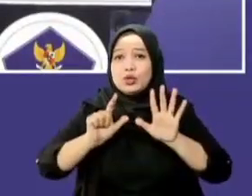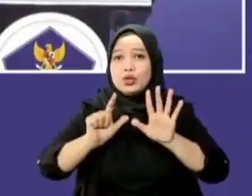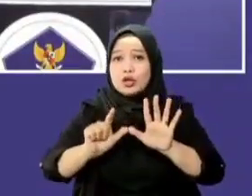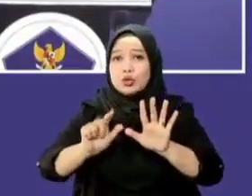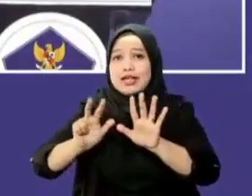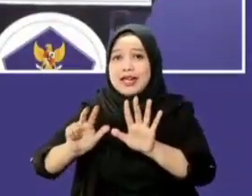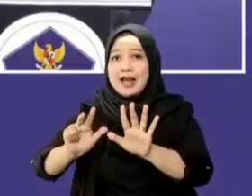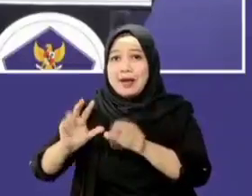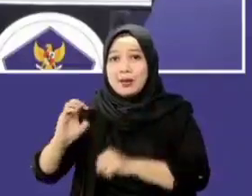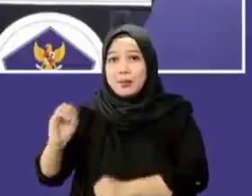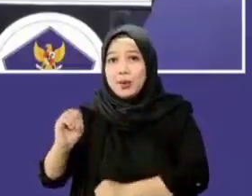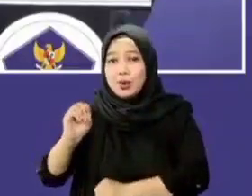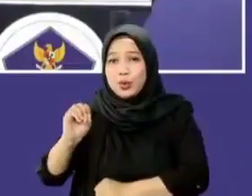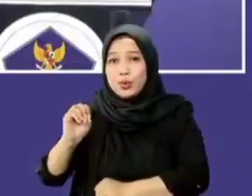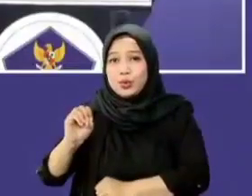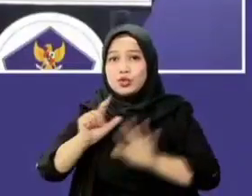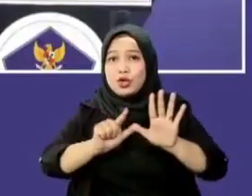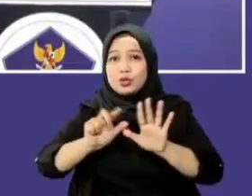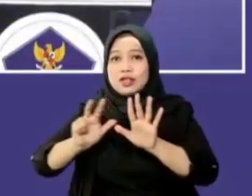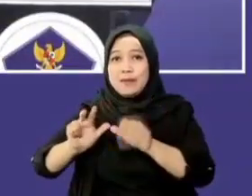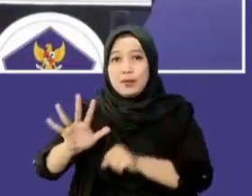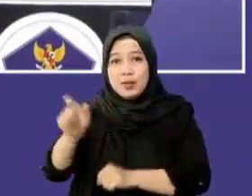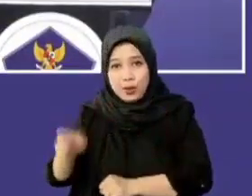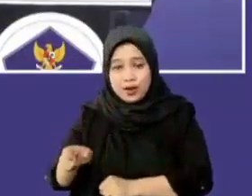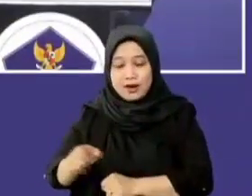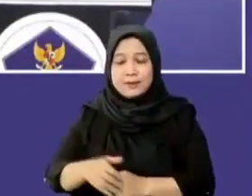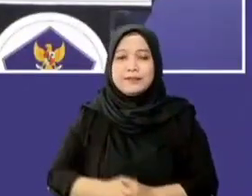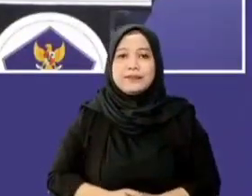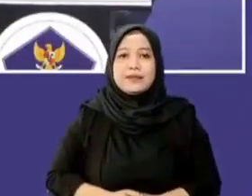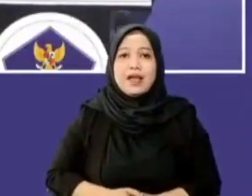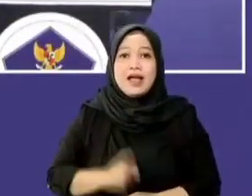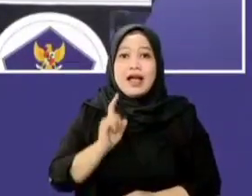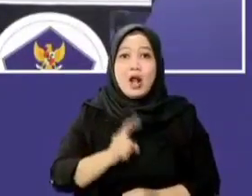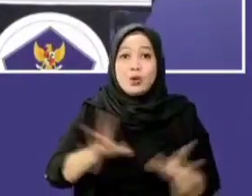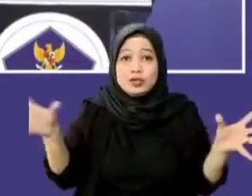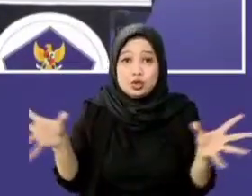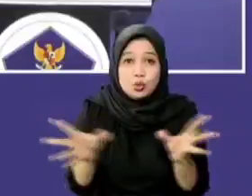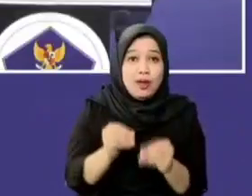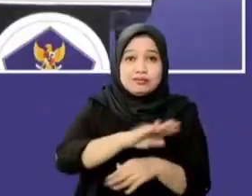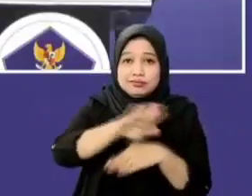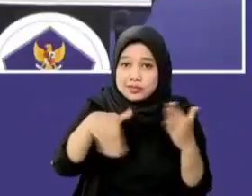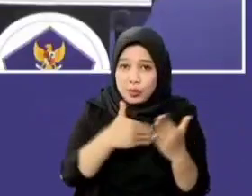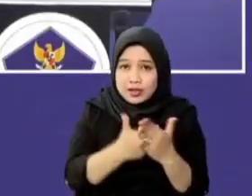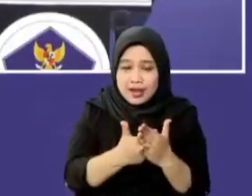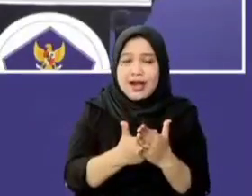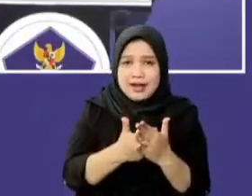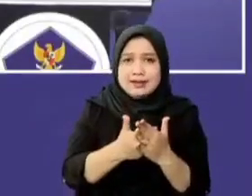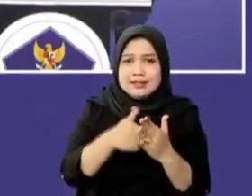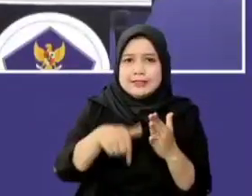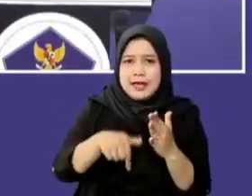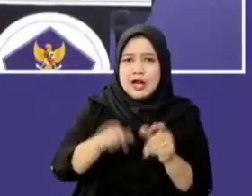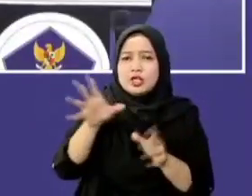30.785 orang. Jika kita total keseluruhan, maka angka sembuh